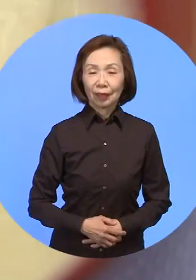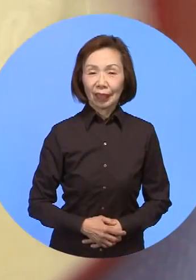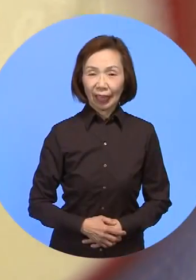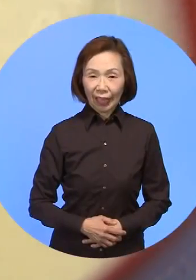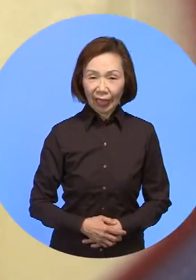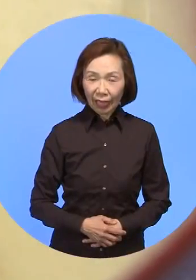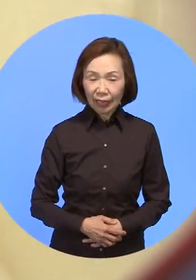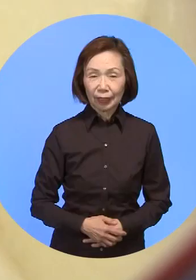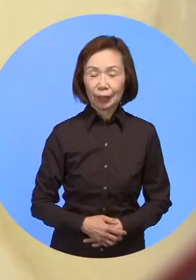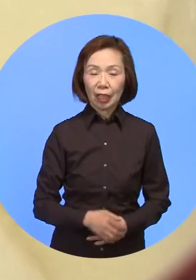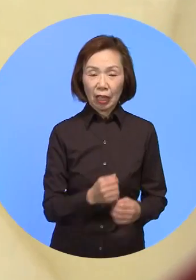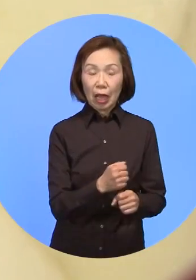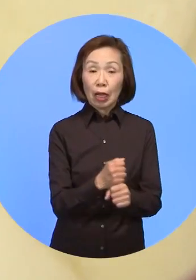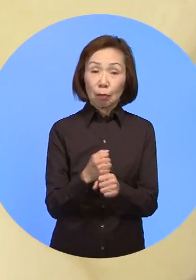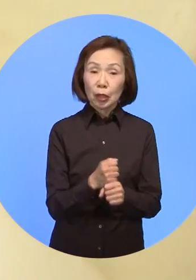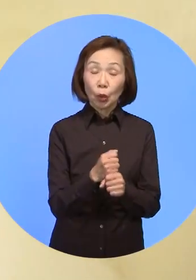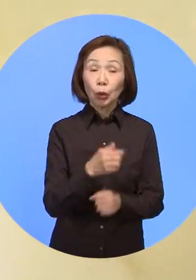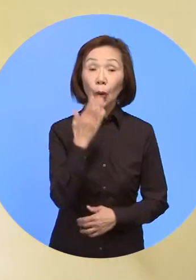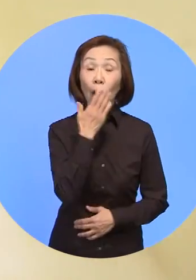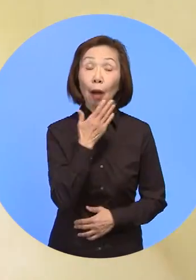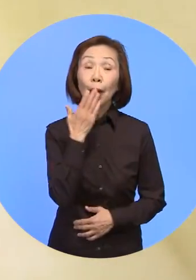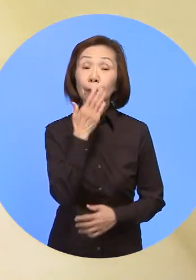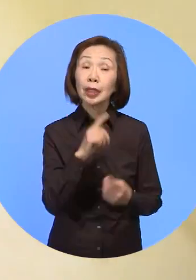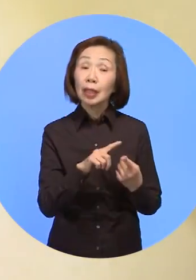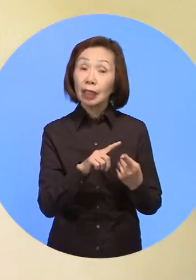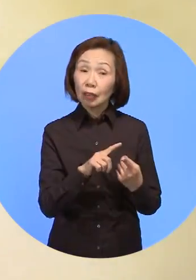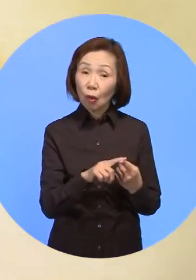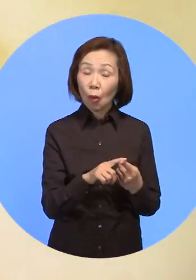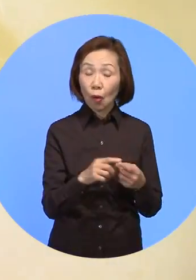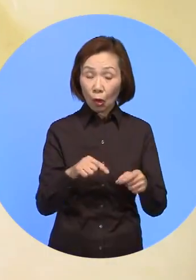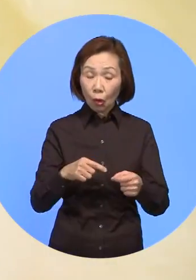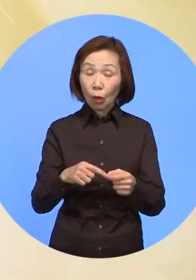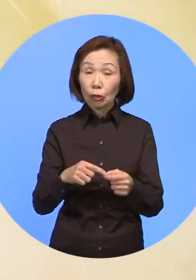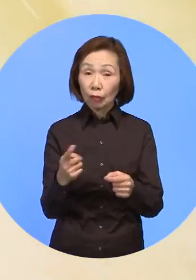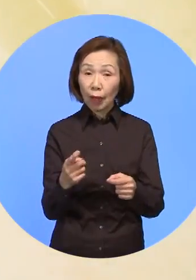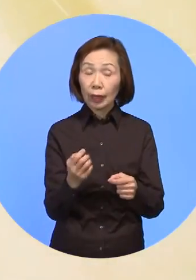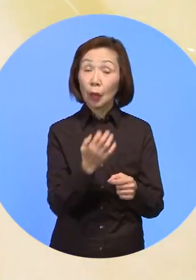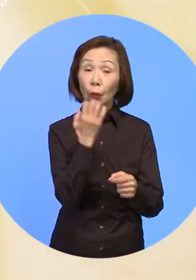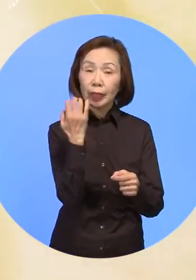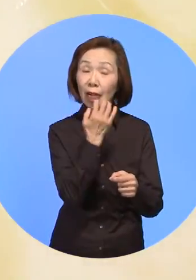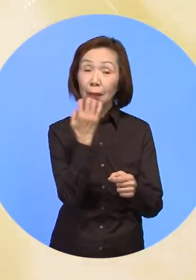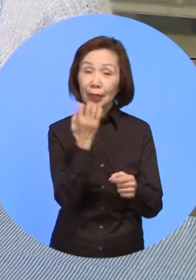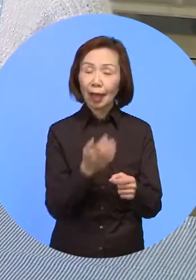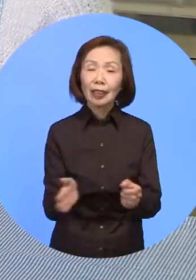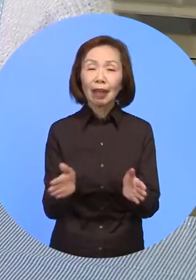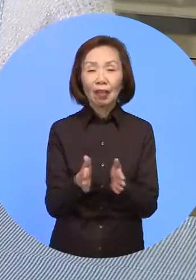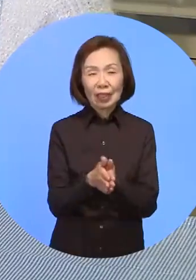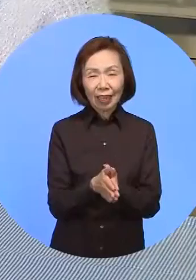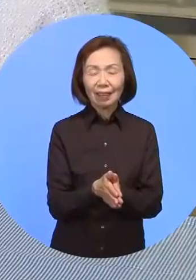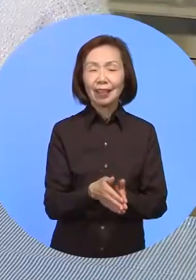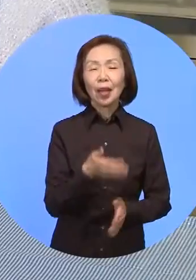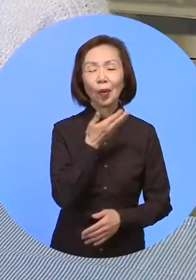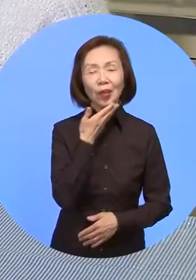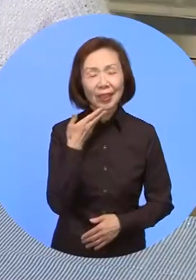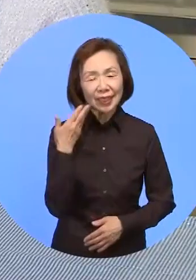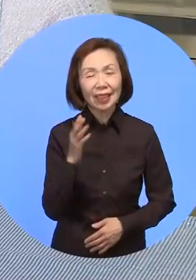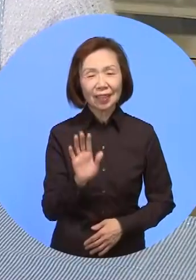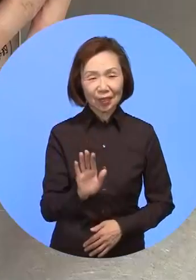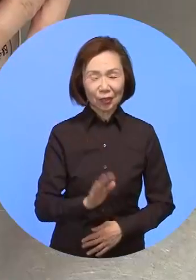白味噌の甘みの中にクワイの苦味がアクセントになってて美味しいです。 そうですか、よかったです。